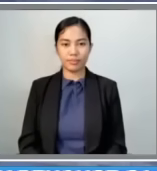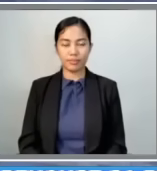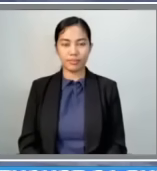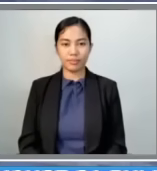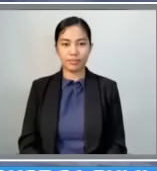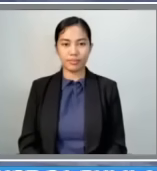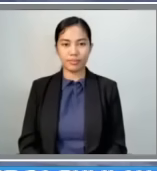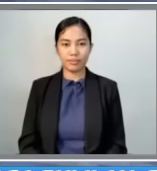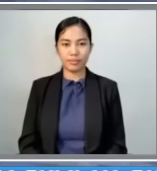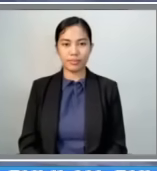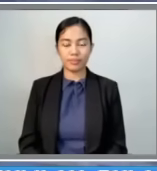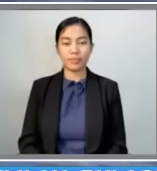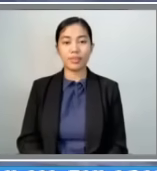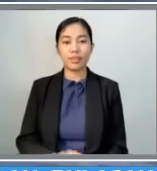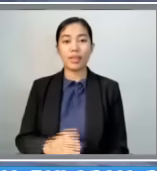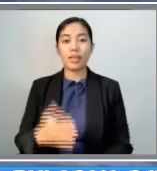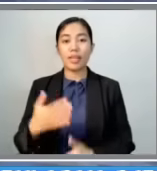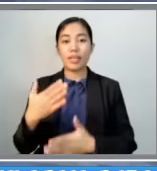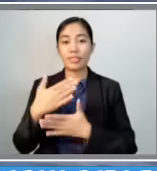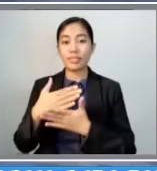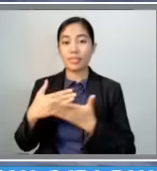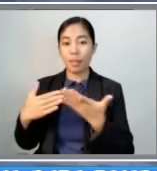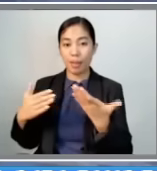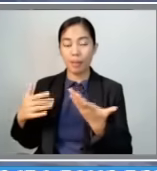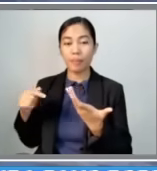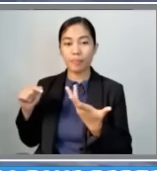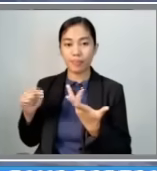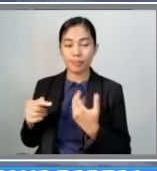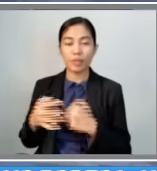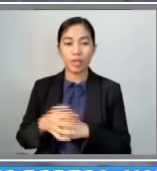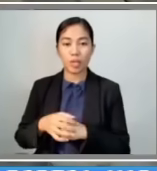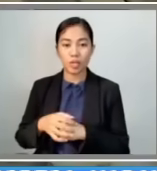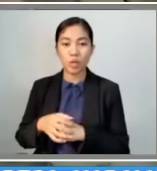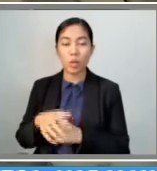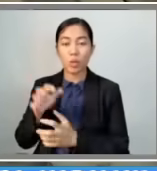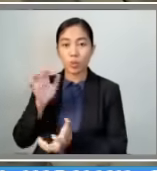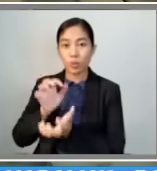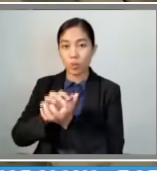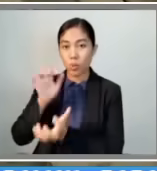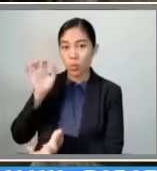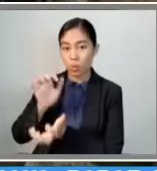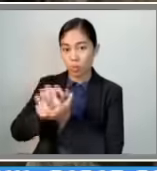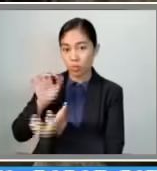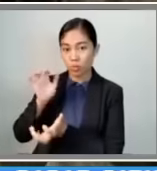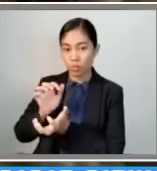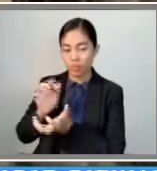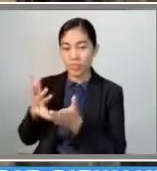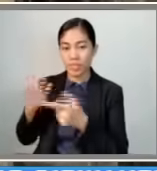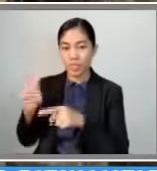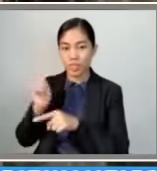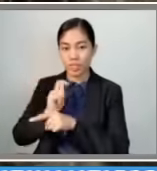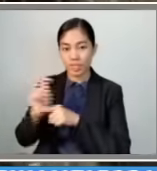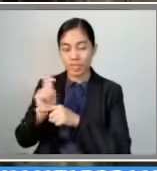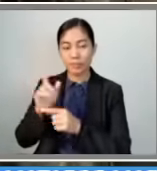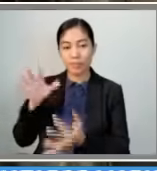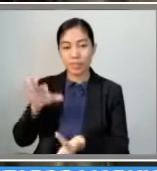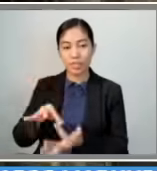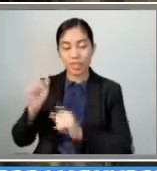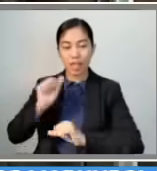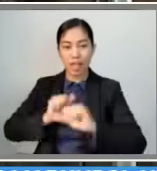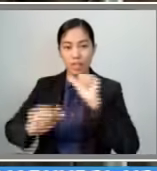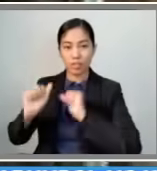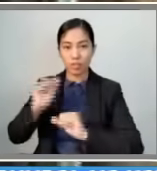home na po ang ilang exclusive detection dogs ng PNP Special Action Force. Ayon po sa SAF, may edad na ang mga aso na kanila pong